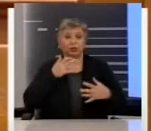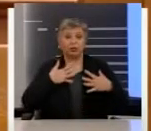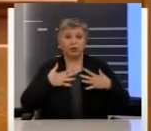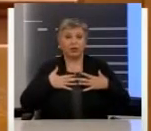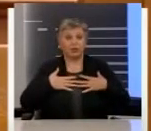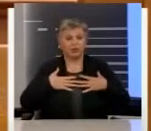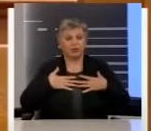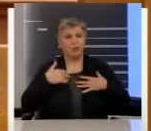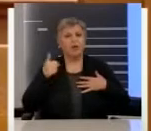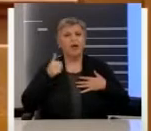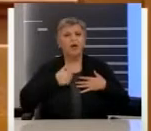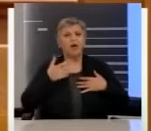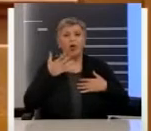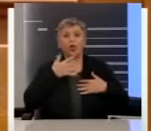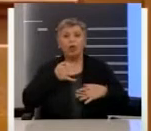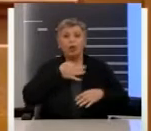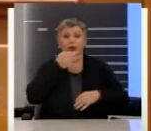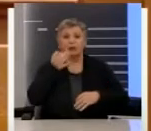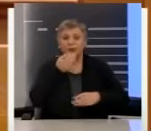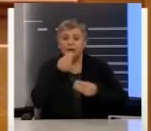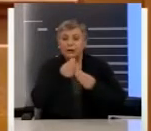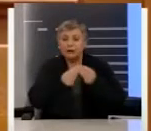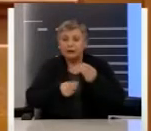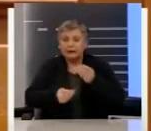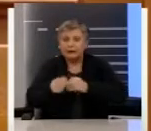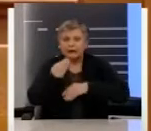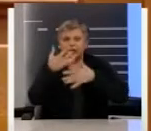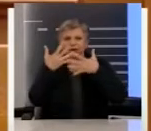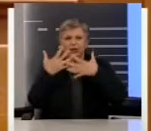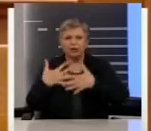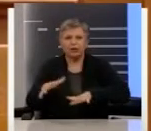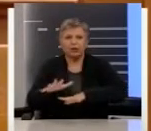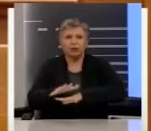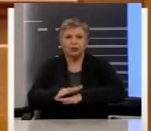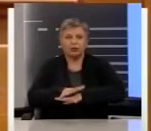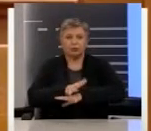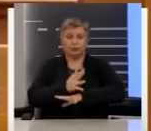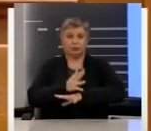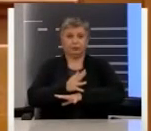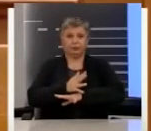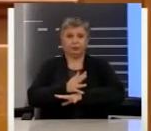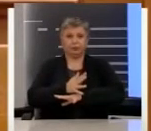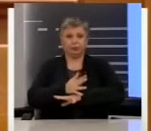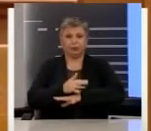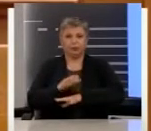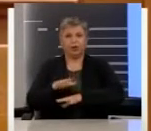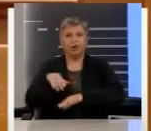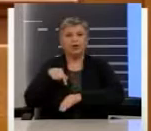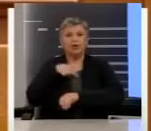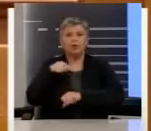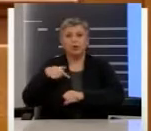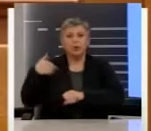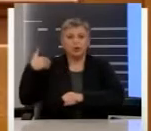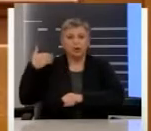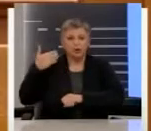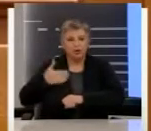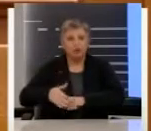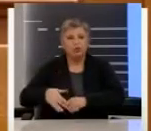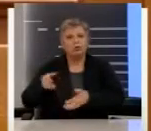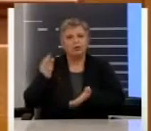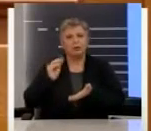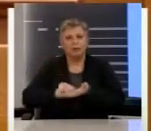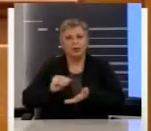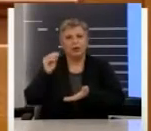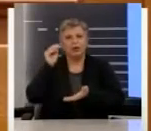πιο ανατριχιαστικό από αυτά που άκουσα όλες αυτές τις ώρες και κατά συρροή και κατά